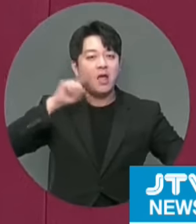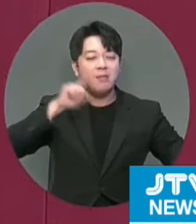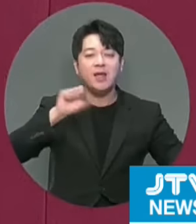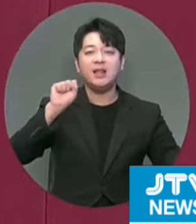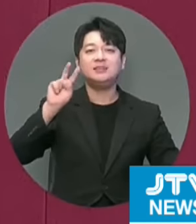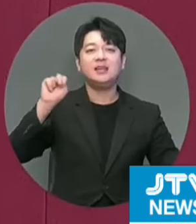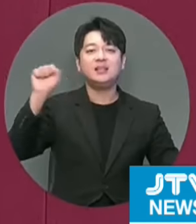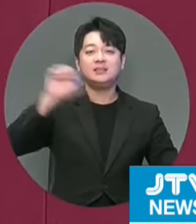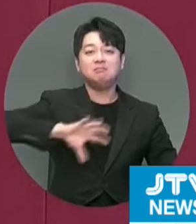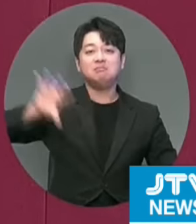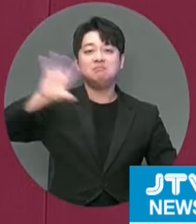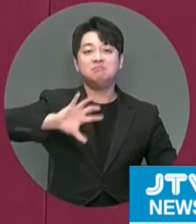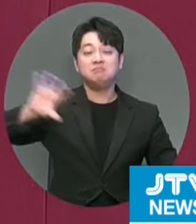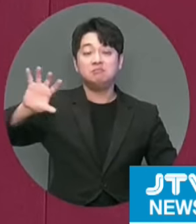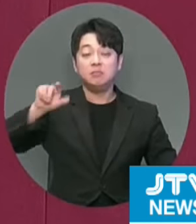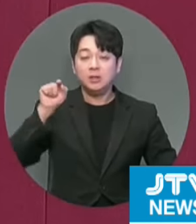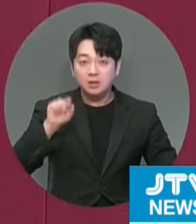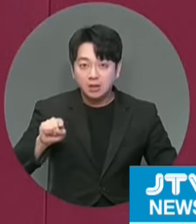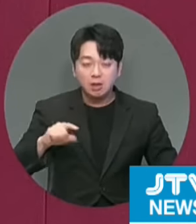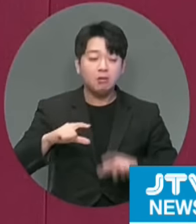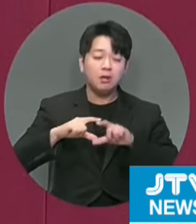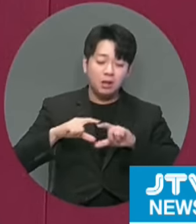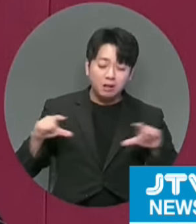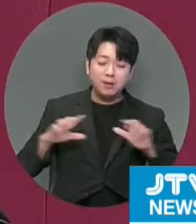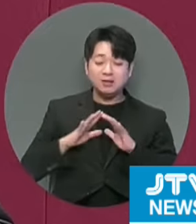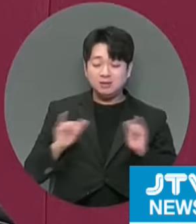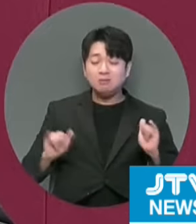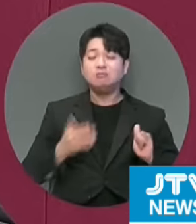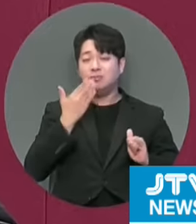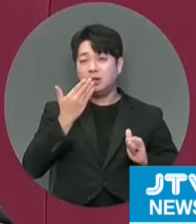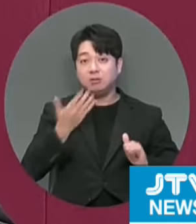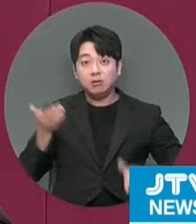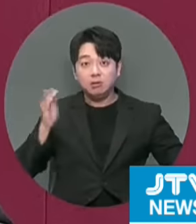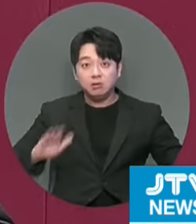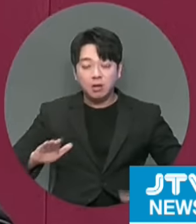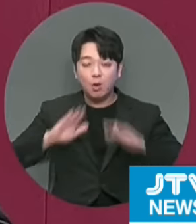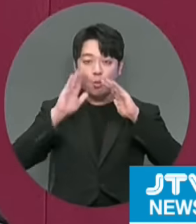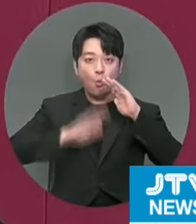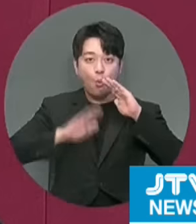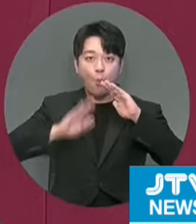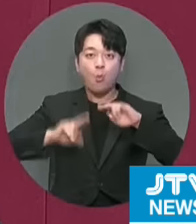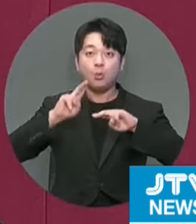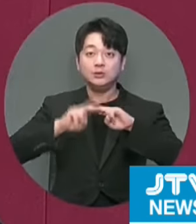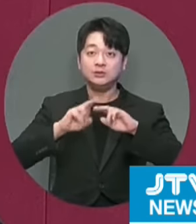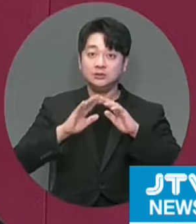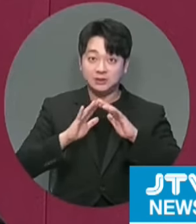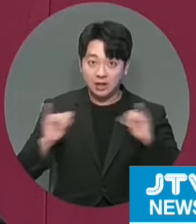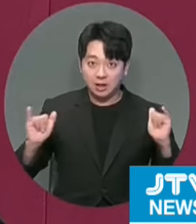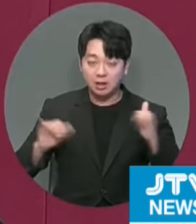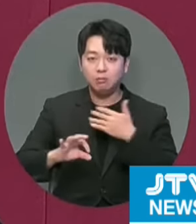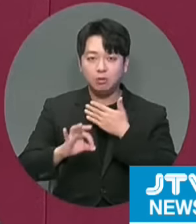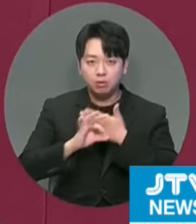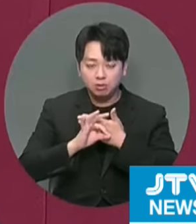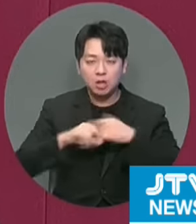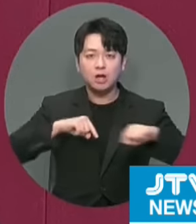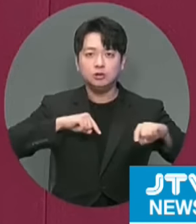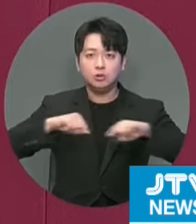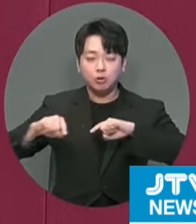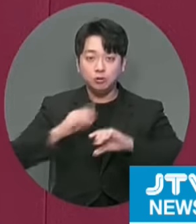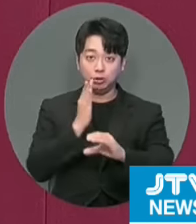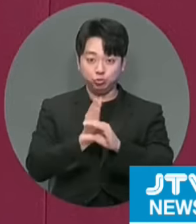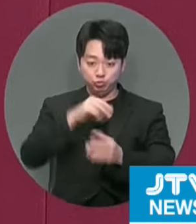자연인이라면 그래도 됩니다. 하지만 공직자라면 정치적 중립 의무를 심각하게 위반하는